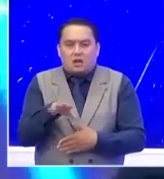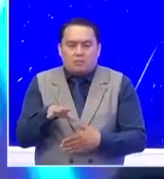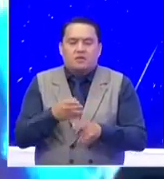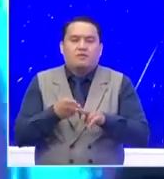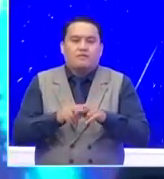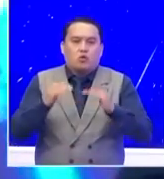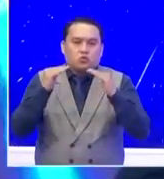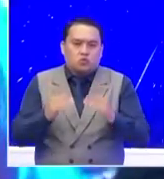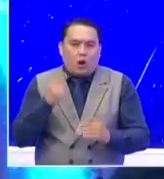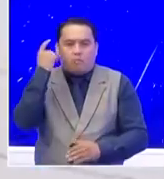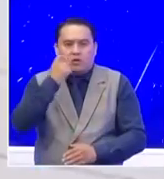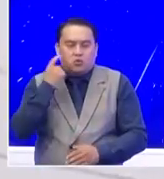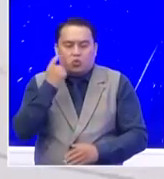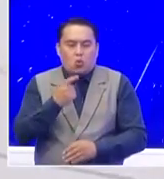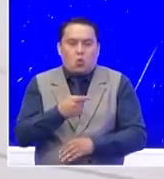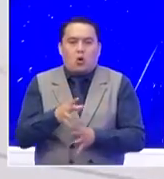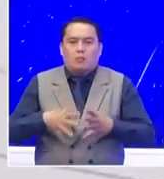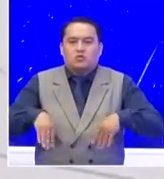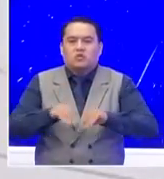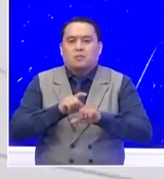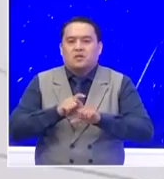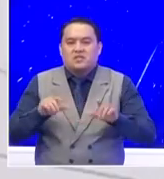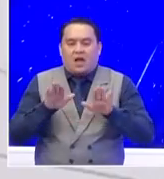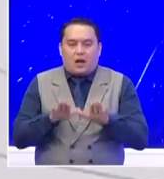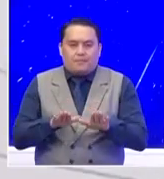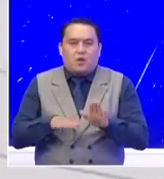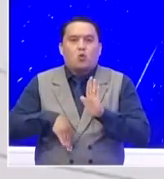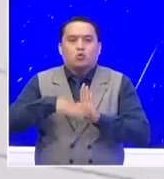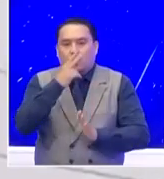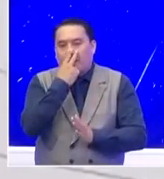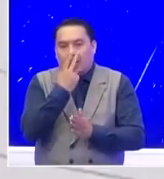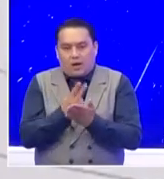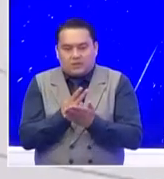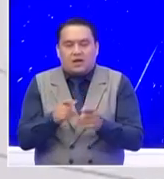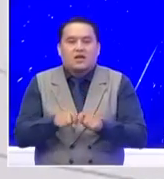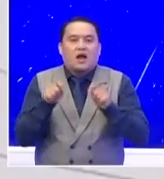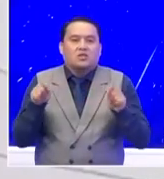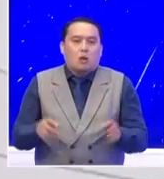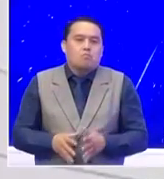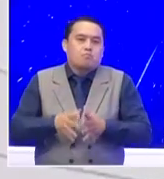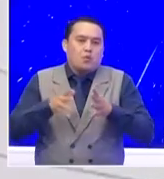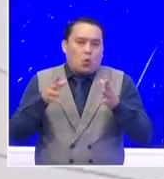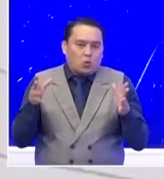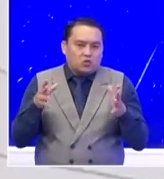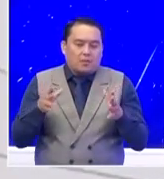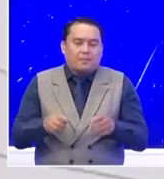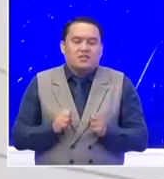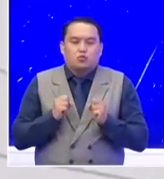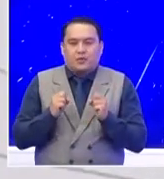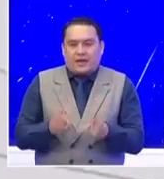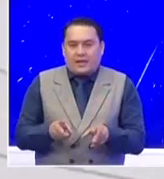опьянения, а также на улицах и в общественных местах. Улучшились показатели раскрываемости большинства видов